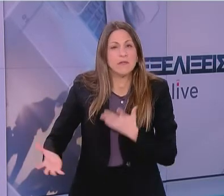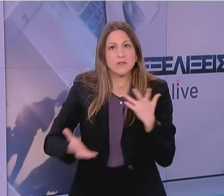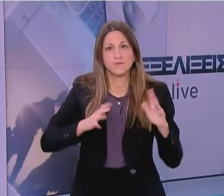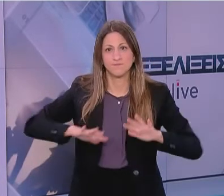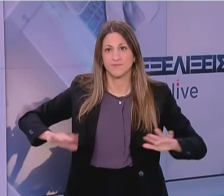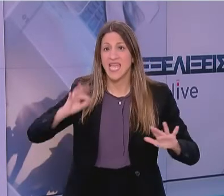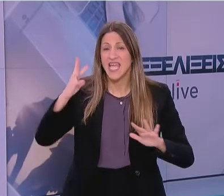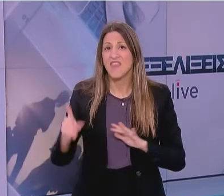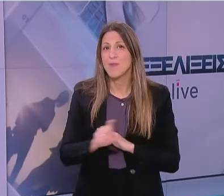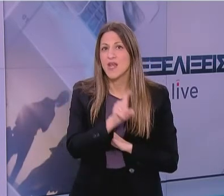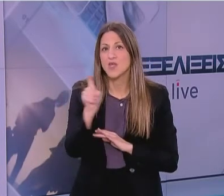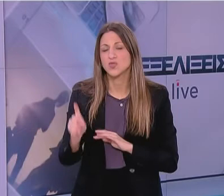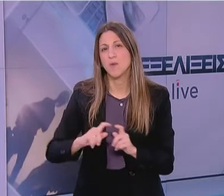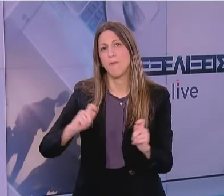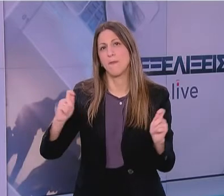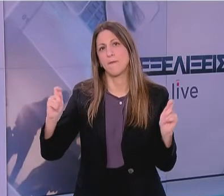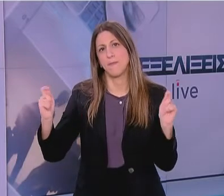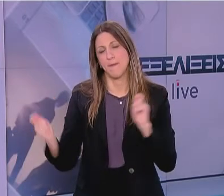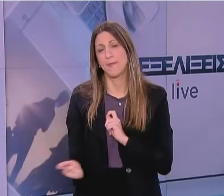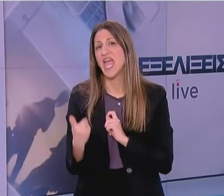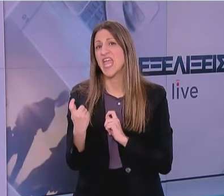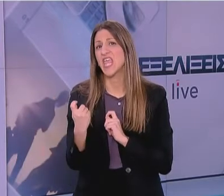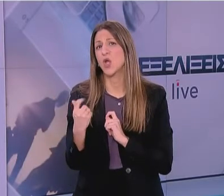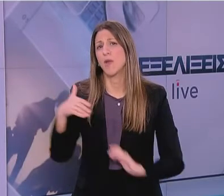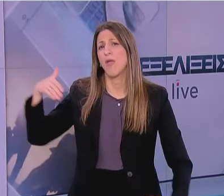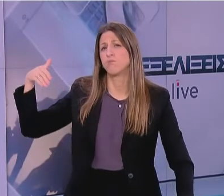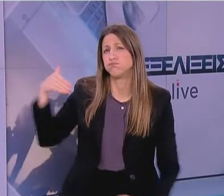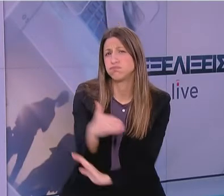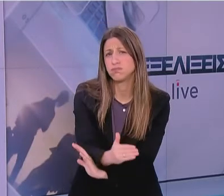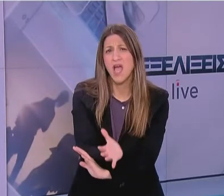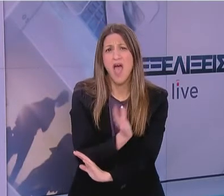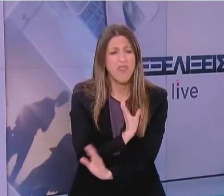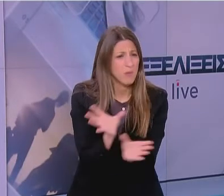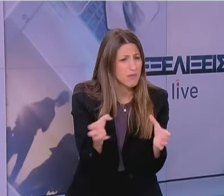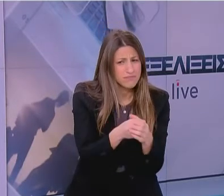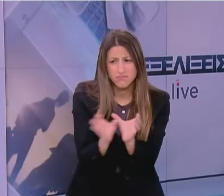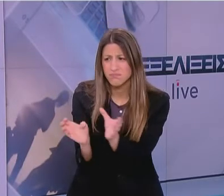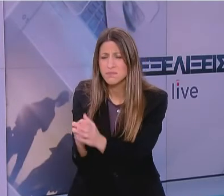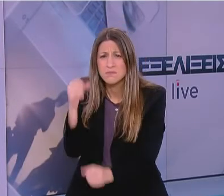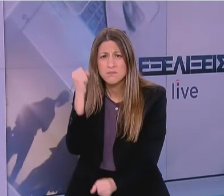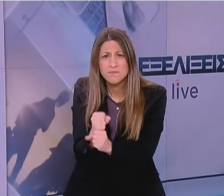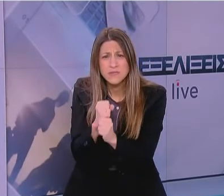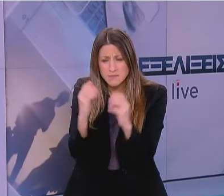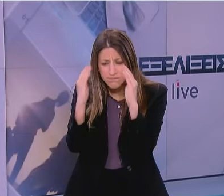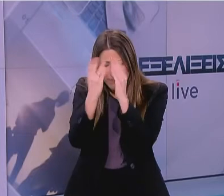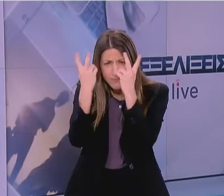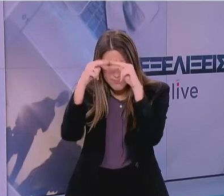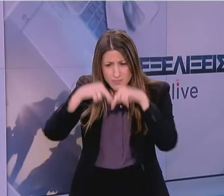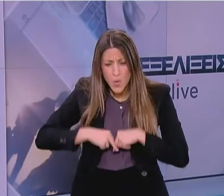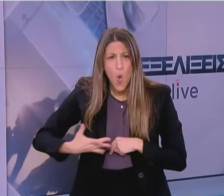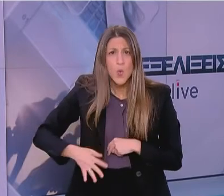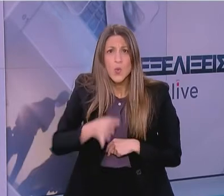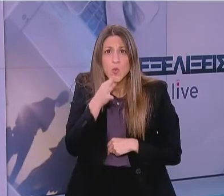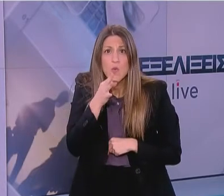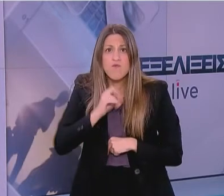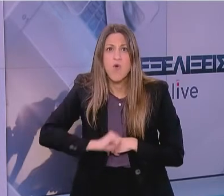εντελώς την καθημερινότητά μας. Παραλύει την οικονομία. Διαιρεί τους ανθρώπους τον ένα από τον άλλο. Έχει ενισπείρει στις καρδιές μας το φόβο για τον